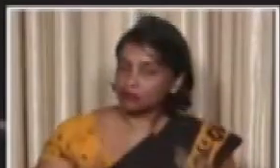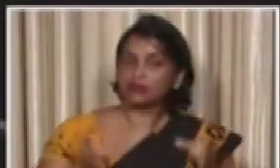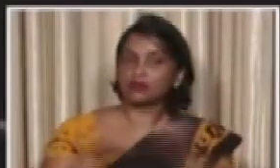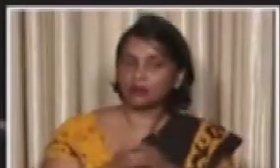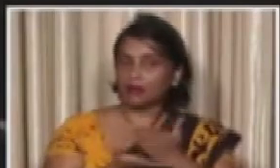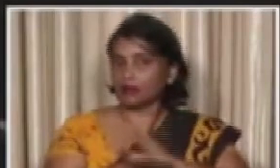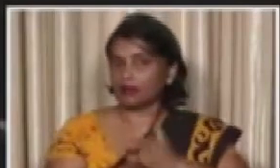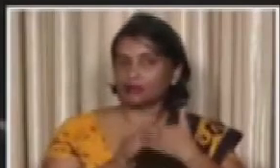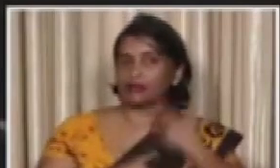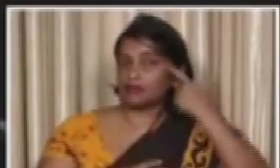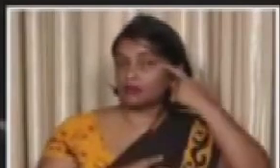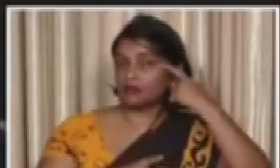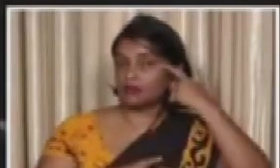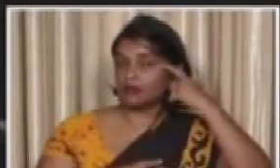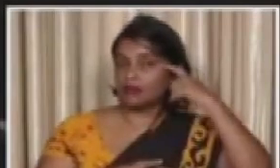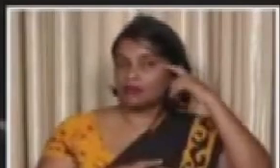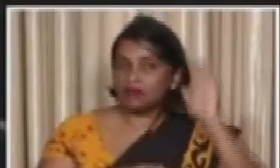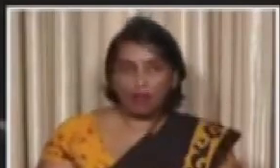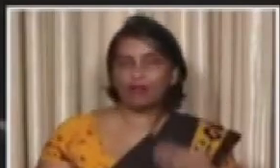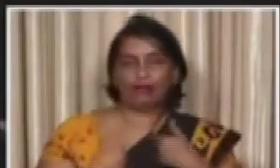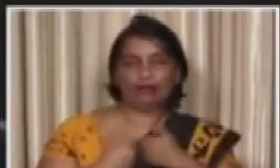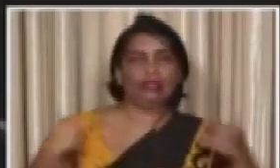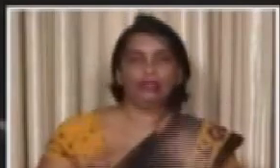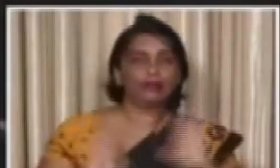දෙකඩ වීම බලාපොරොත්තුවක් වුණේ නැහැ.